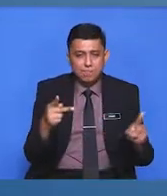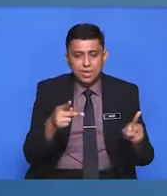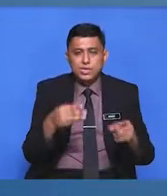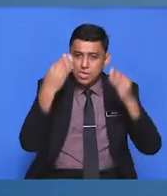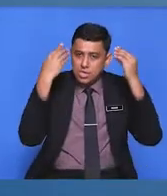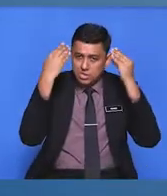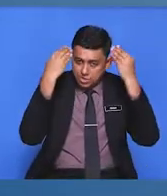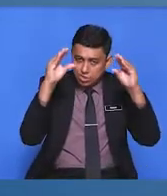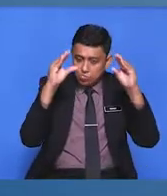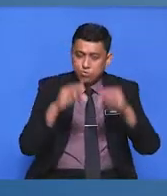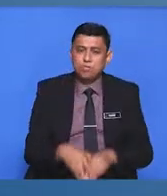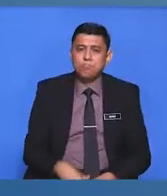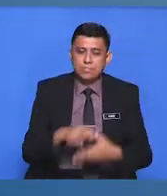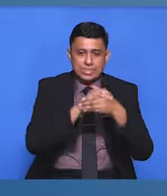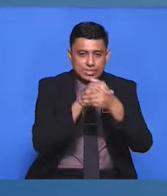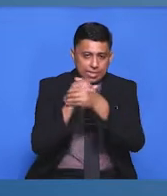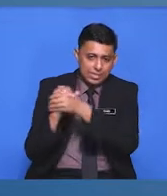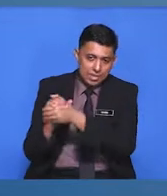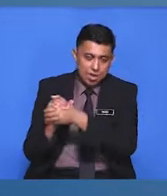murid-murid. Anda hebat.